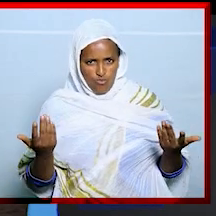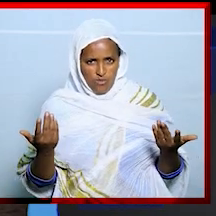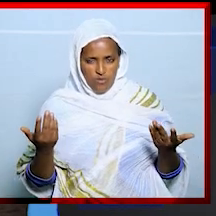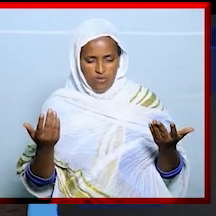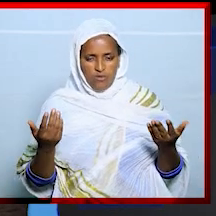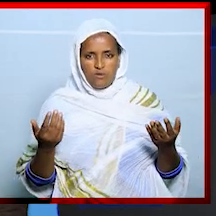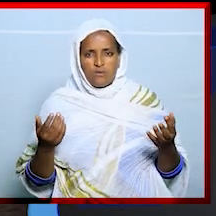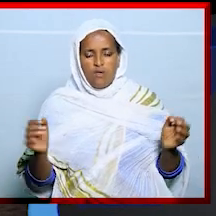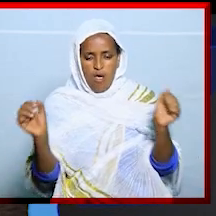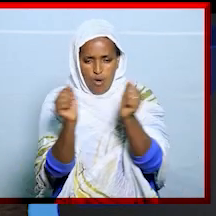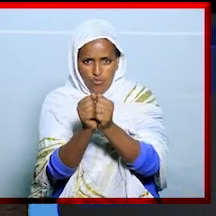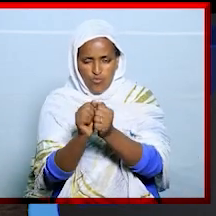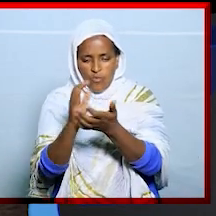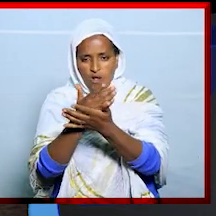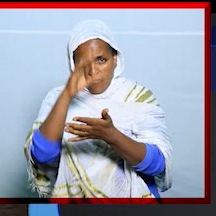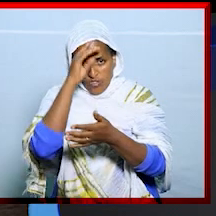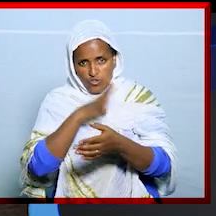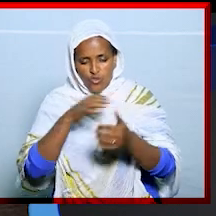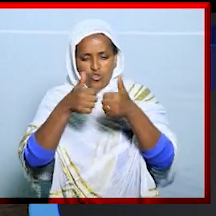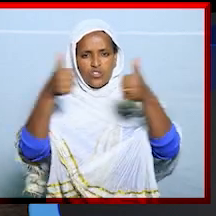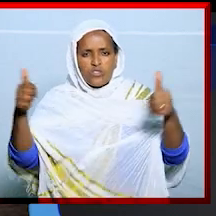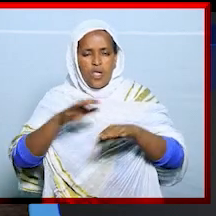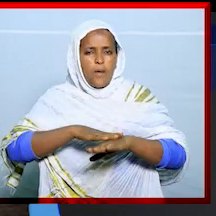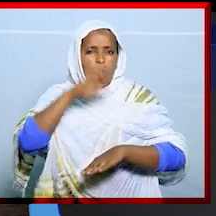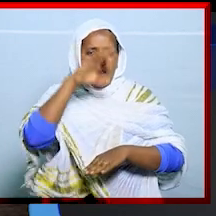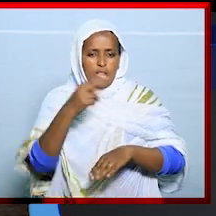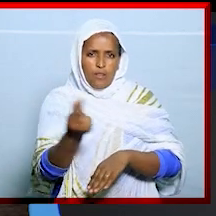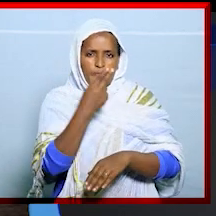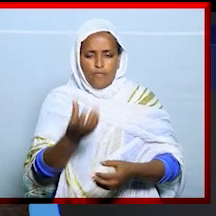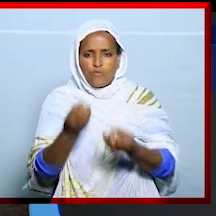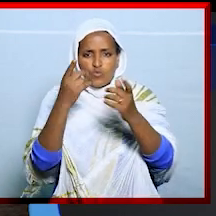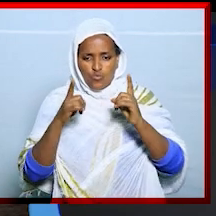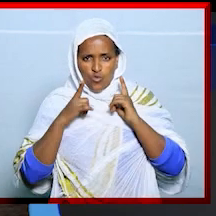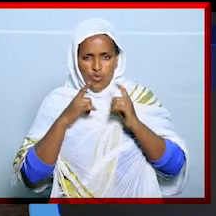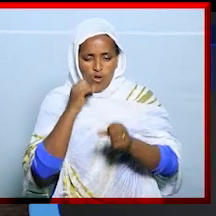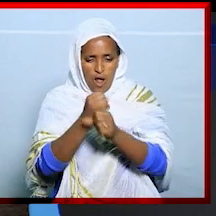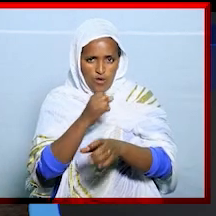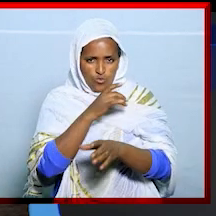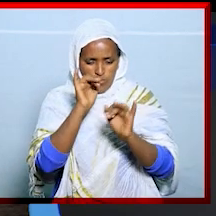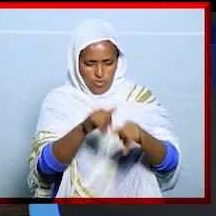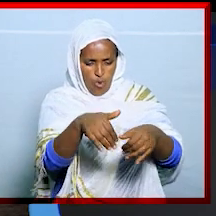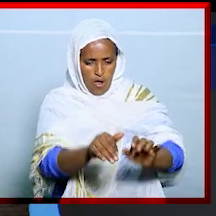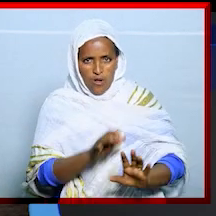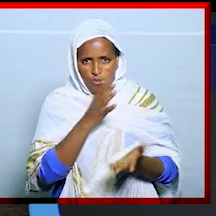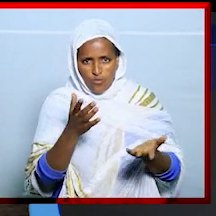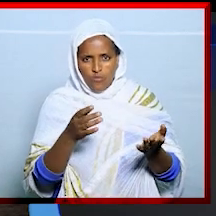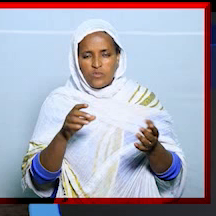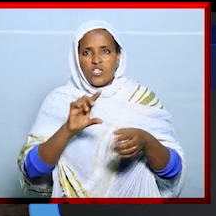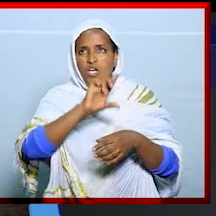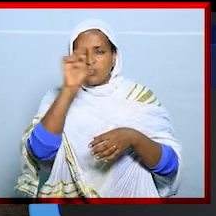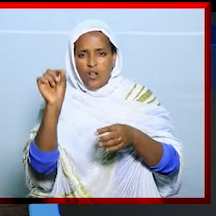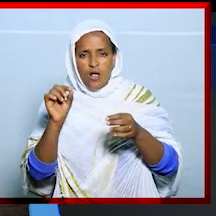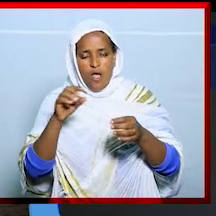ደስታውን የሚያጋራ የሚያካፍል ሰው እጅግ የበለጠ ጠቃሚ ነው። ብዙ ቢኖር ካልሰሩበት ይዘውት አይቀበሩም። እና